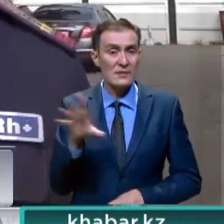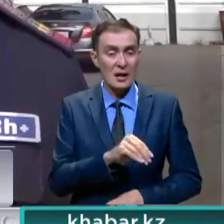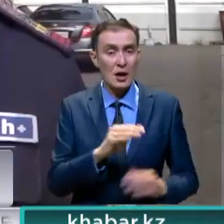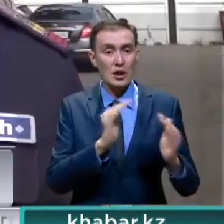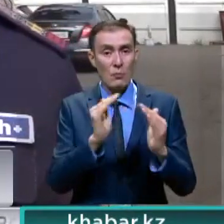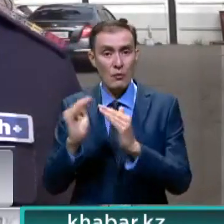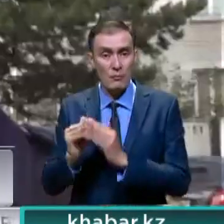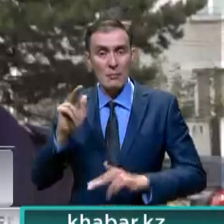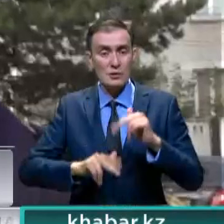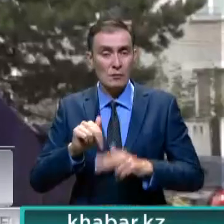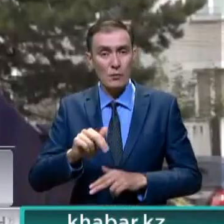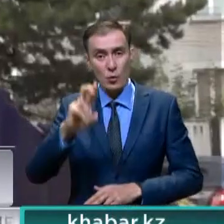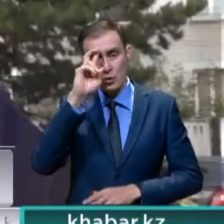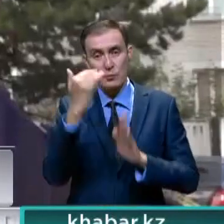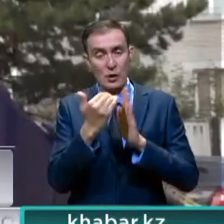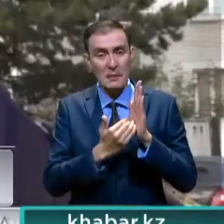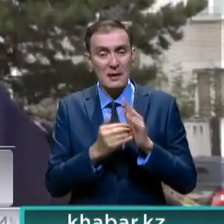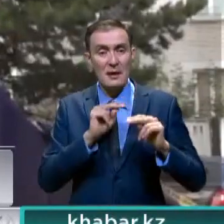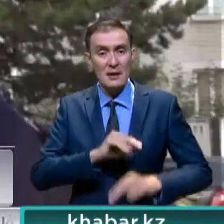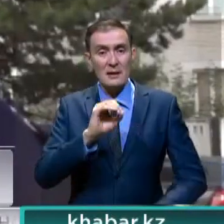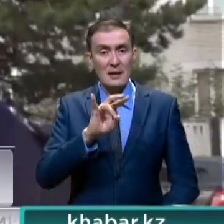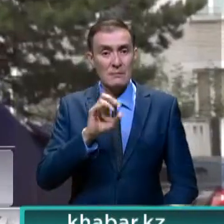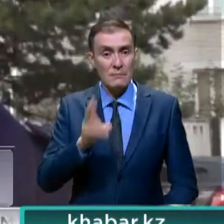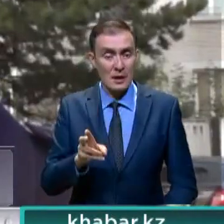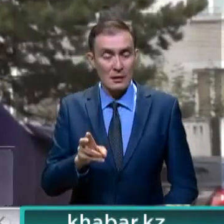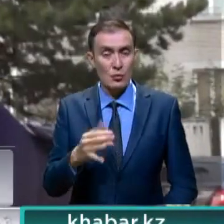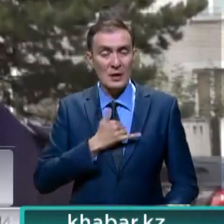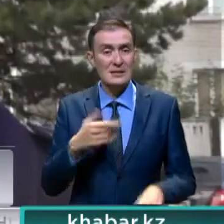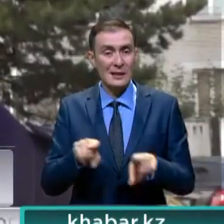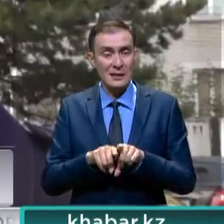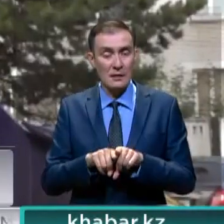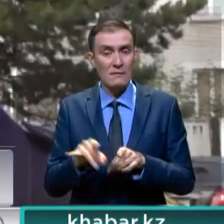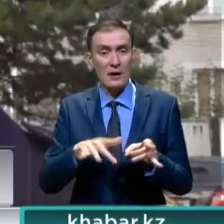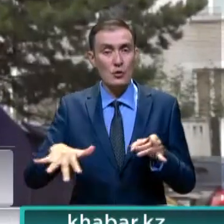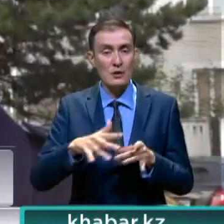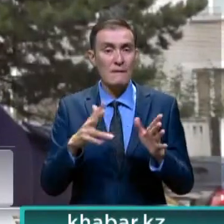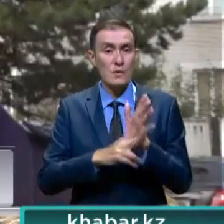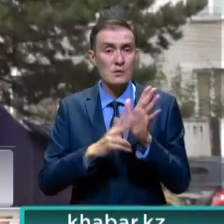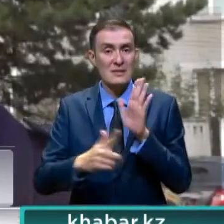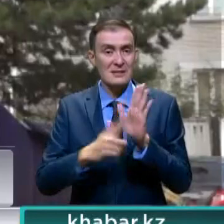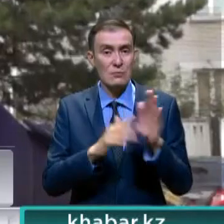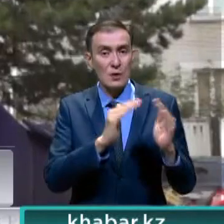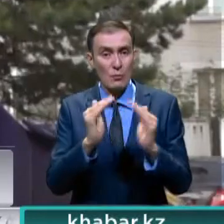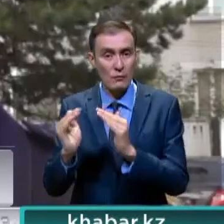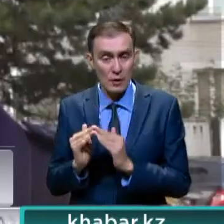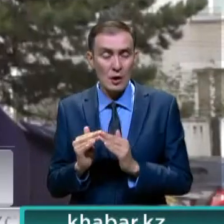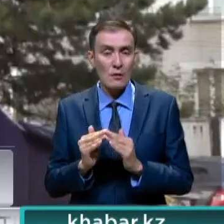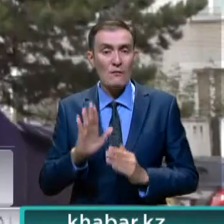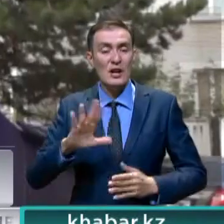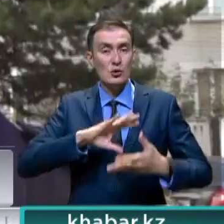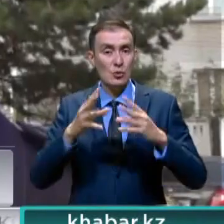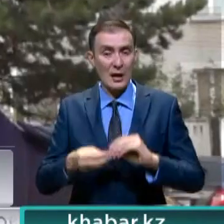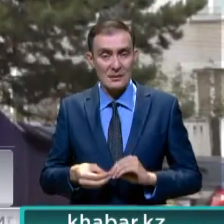жилых домов, построенных по государственной программе ЕНБЕК. Таких у нас на территории района 87 домов. То есть по